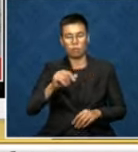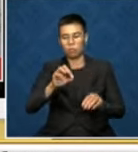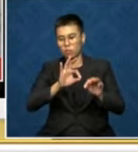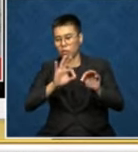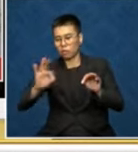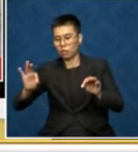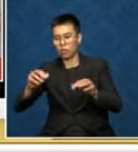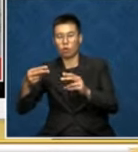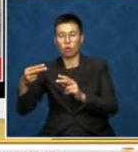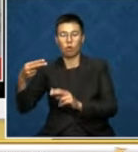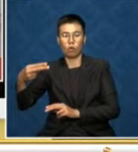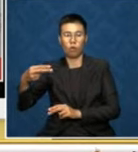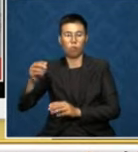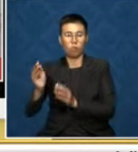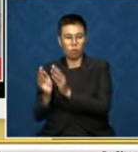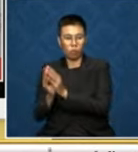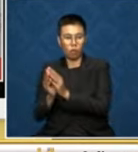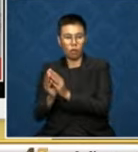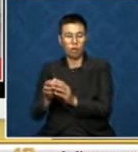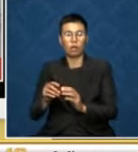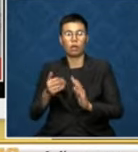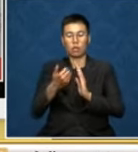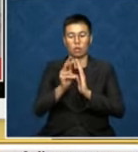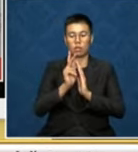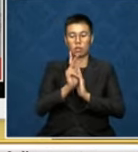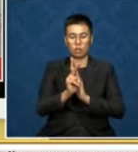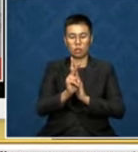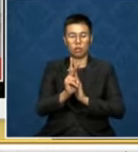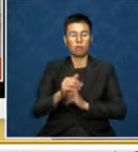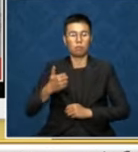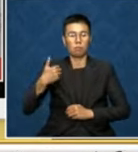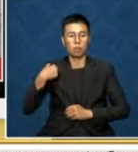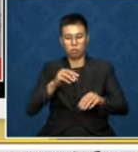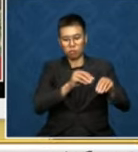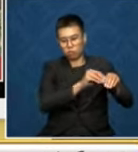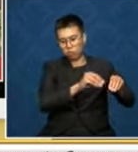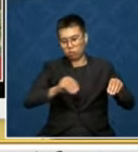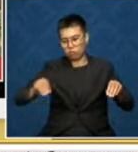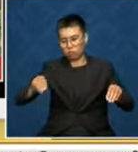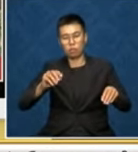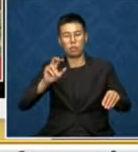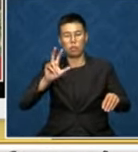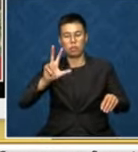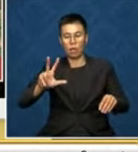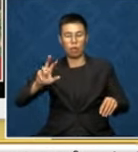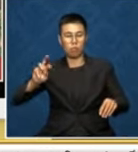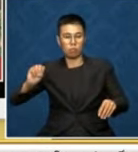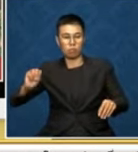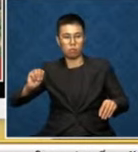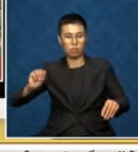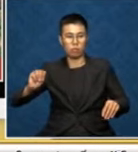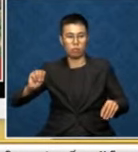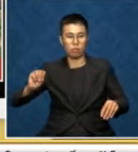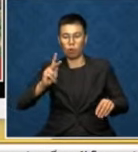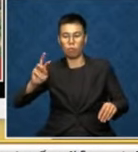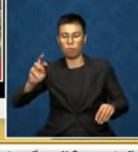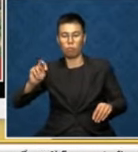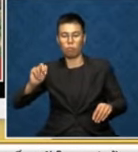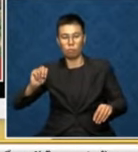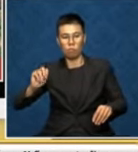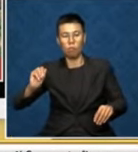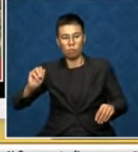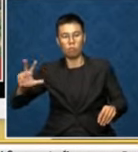าดจังหวัดกาฬสินธุ์ระยะทาง3กิโลเมตร6ถนนเส้นบ้านห้วยเตยหมู่6บ้านเตย